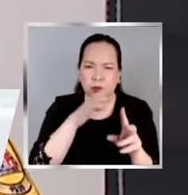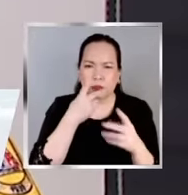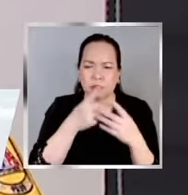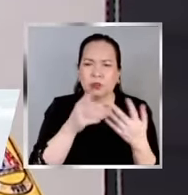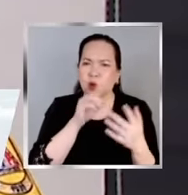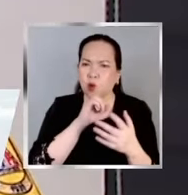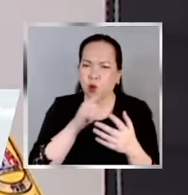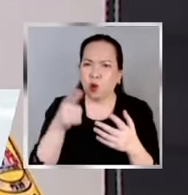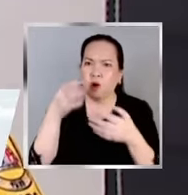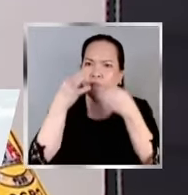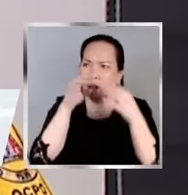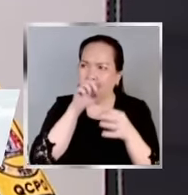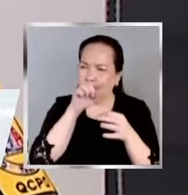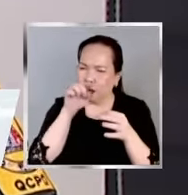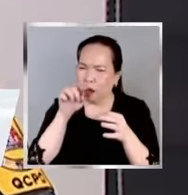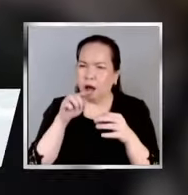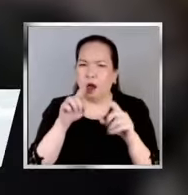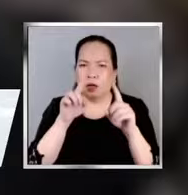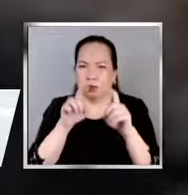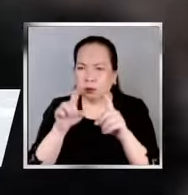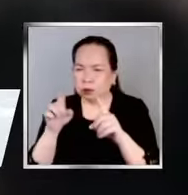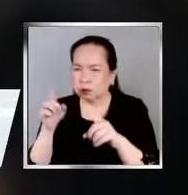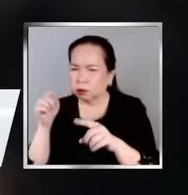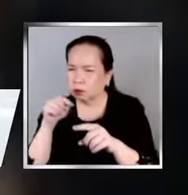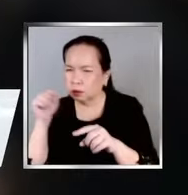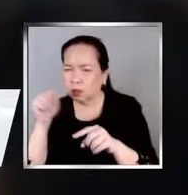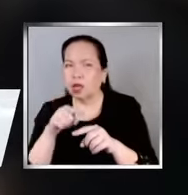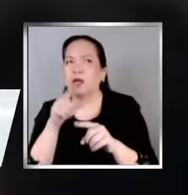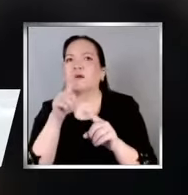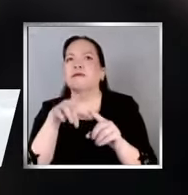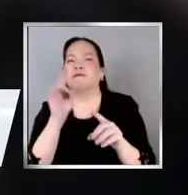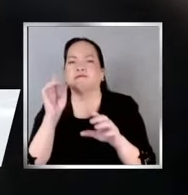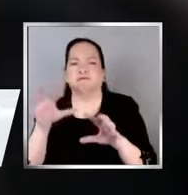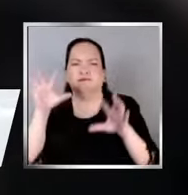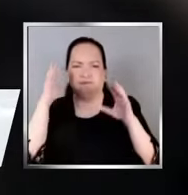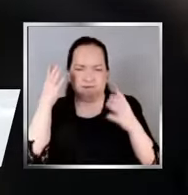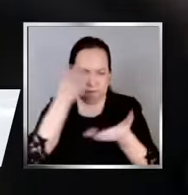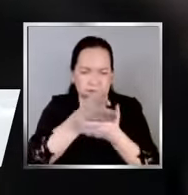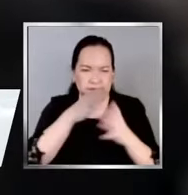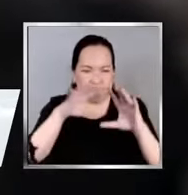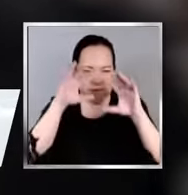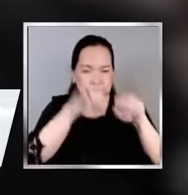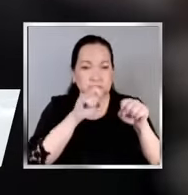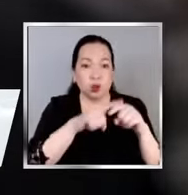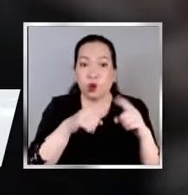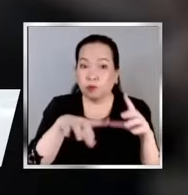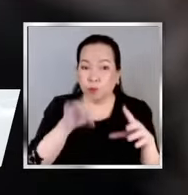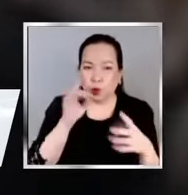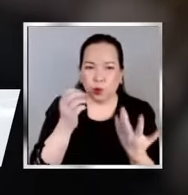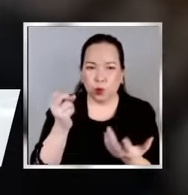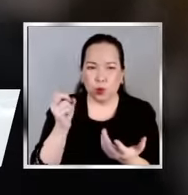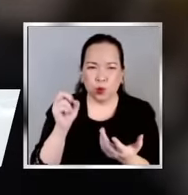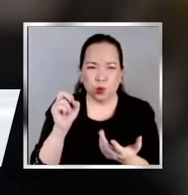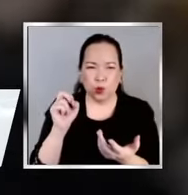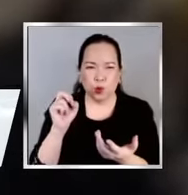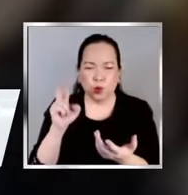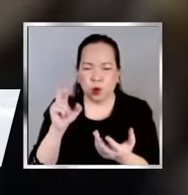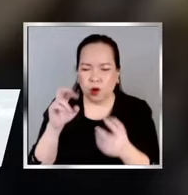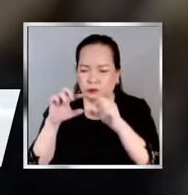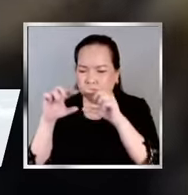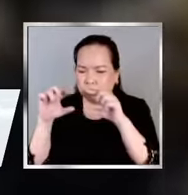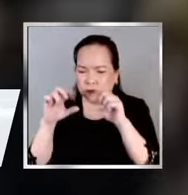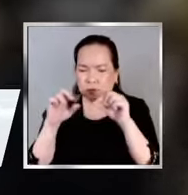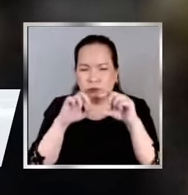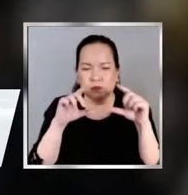kami and then sinundan ng isang bypass na. Na-recover din sa lugar ang 12 sachet ng hinihinalang shabu, bypass money, mga